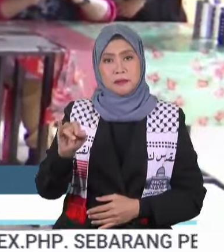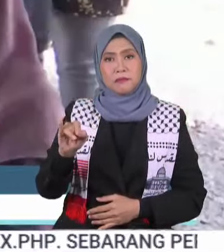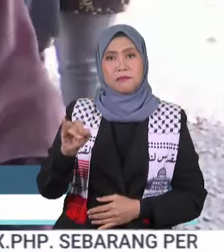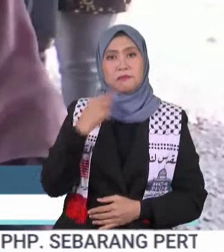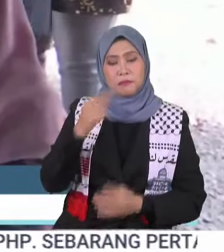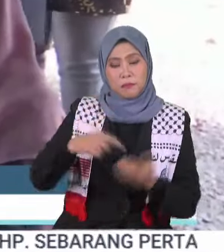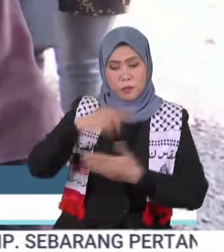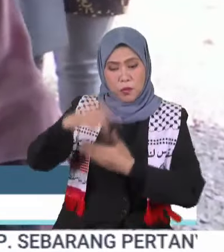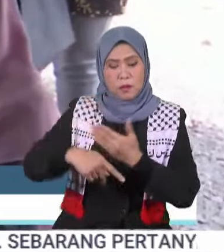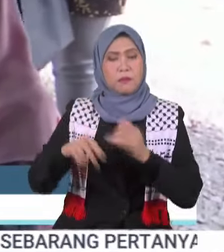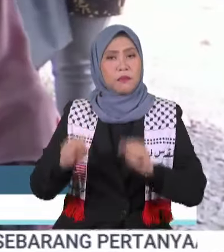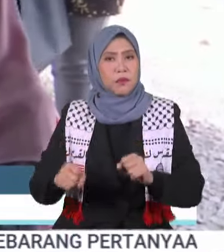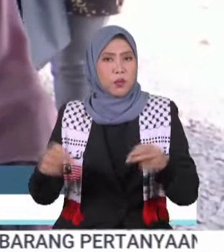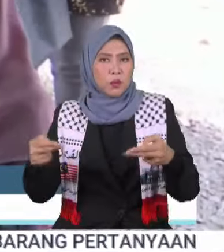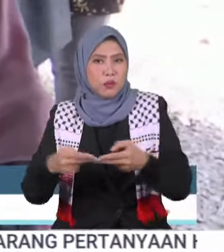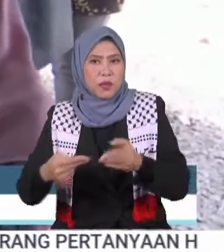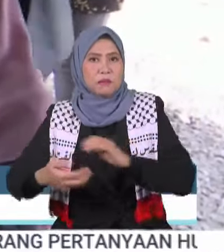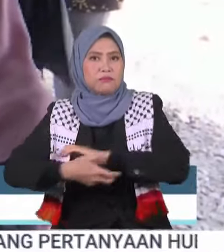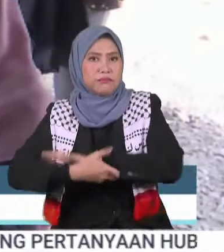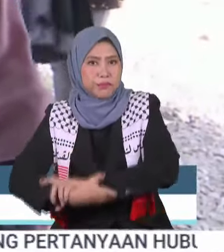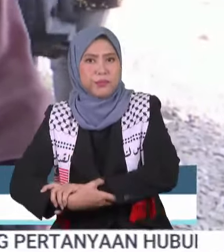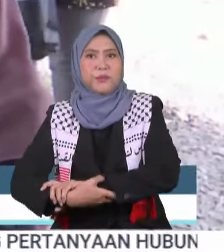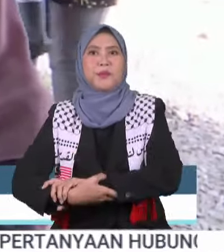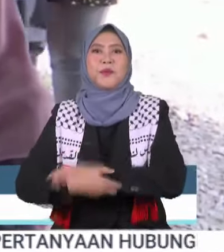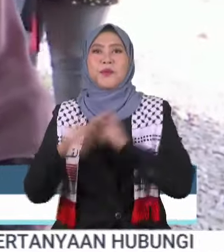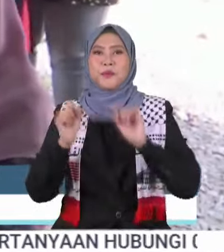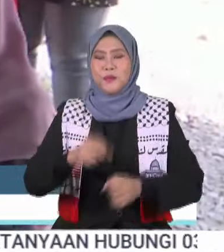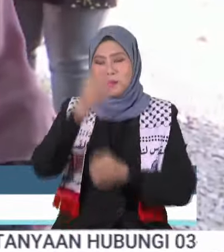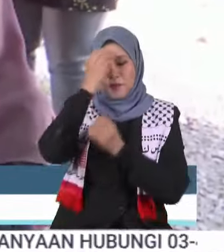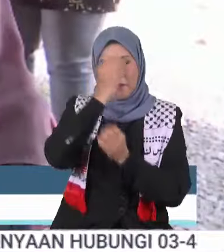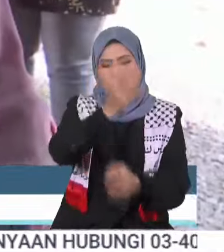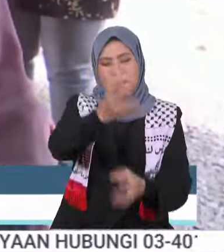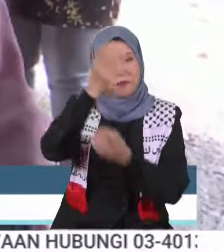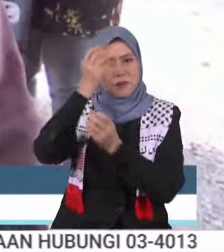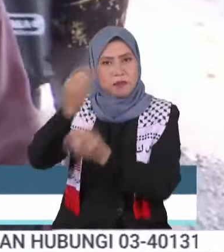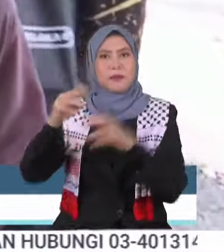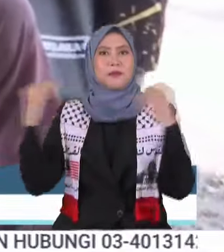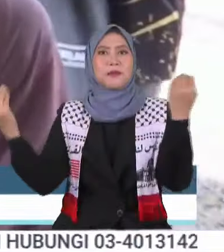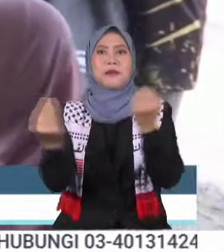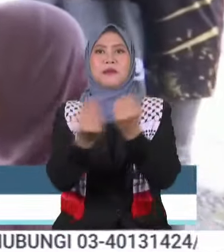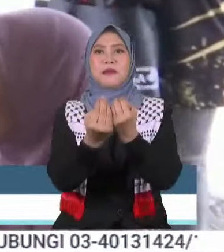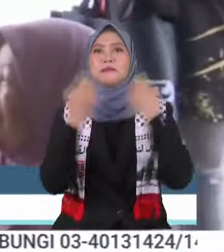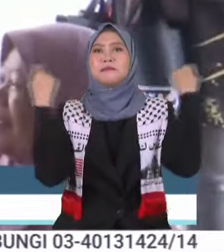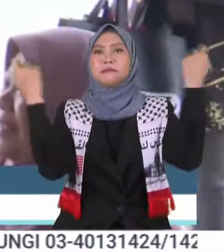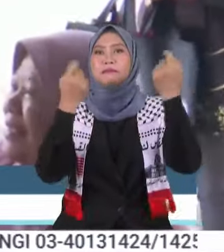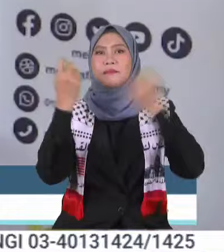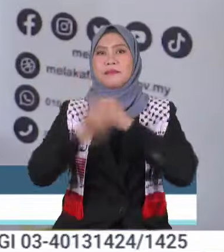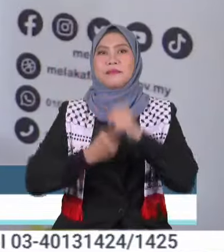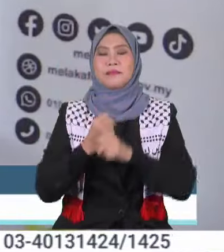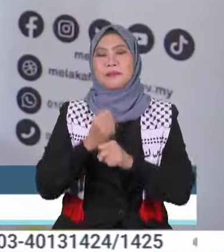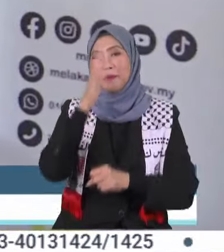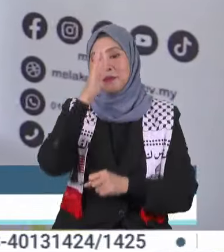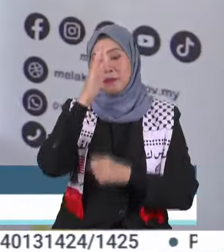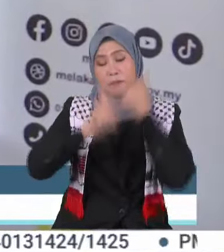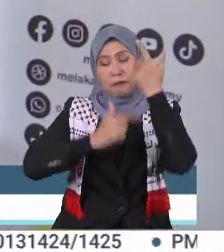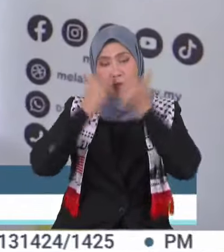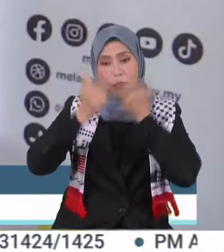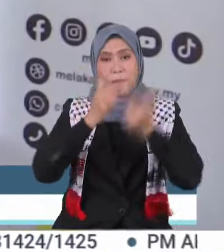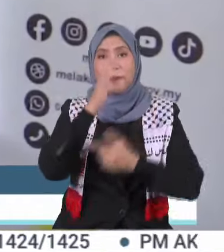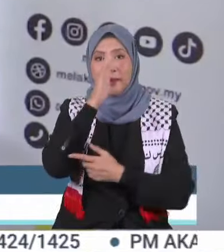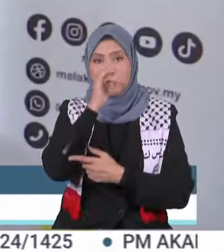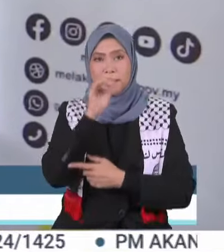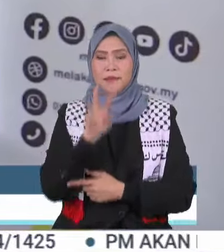menyifatkan program ini dapat mengerakkan silaturahim selain memberikan informasi kepada masyarakat Sempena tahun melawat Melaka tmm